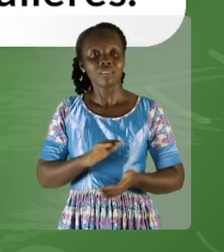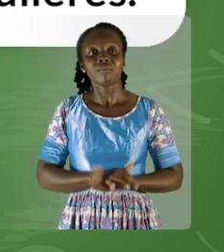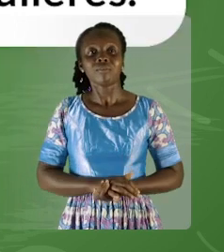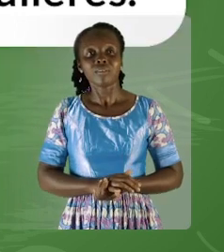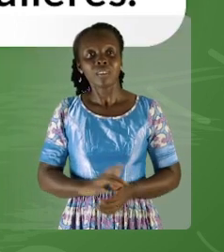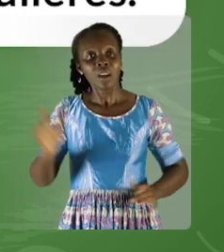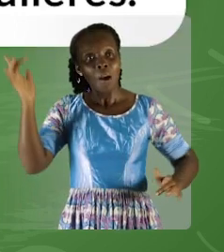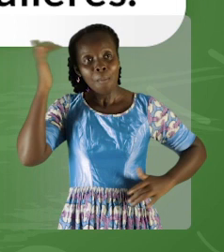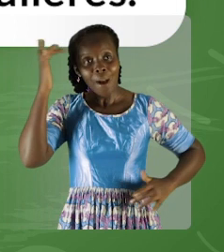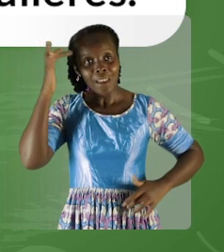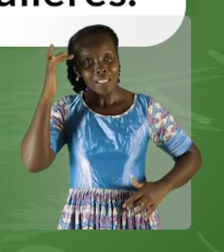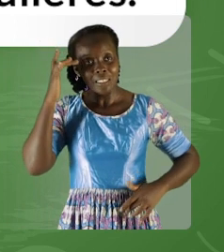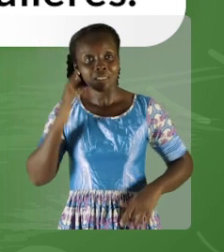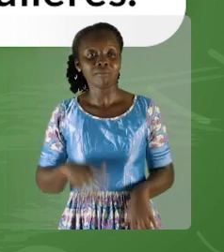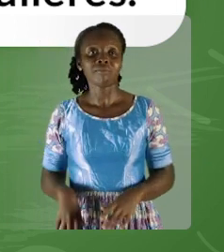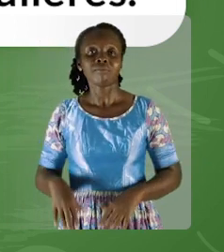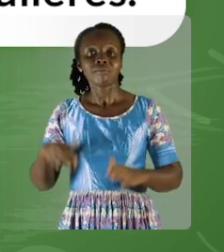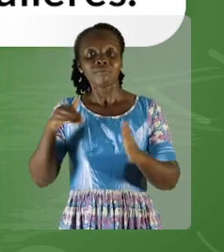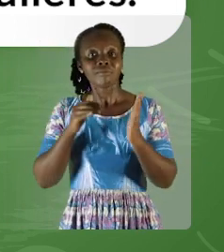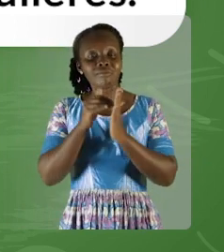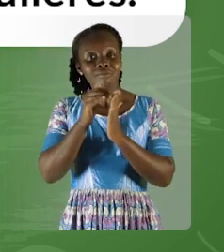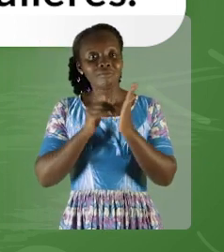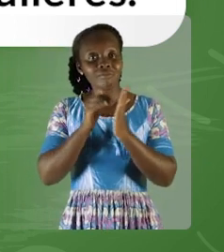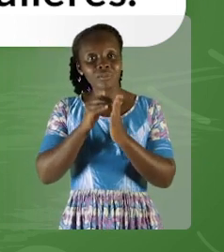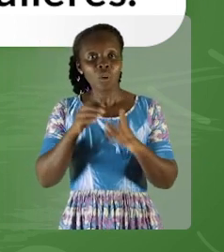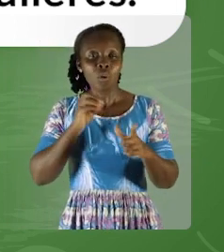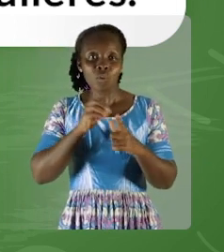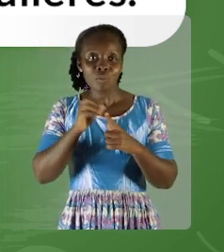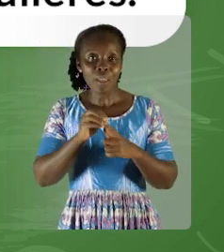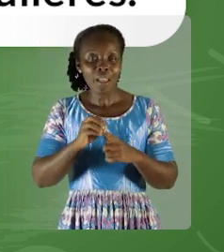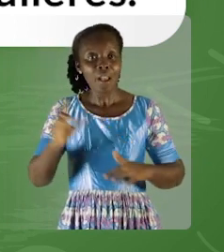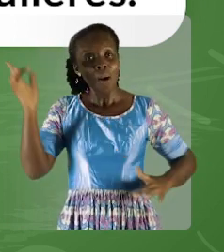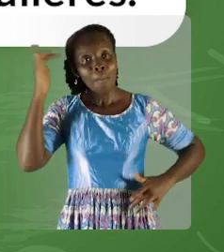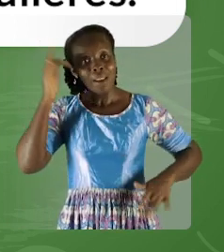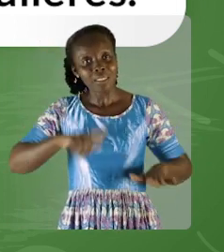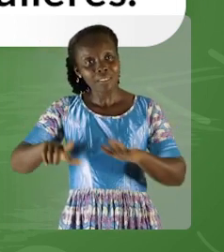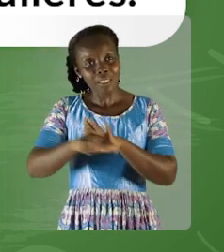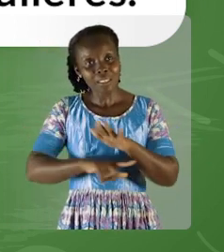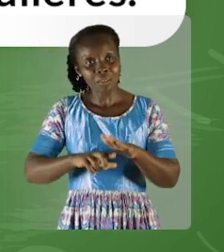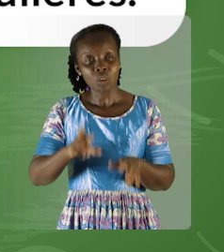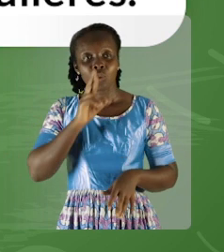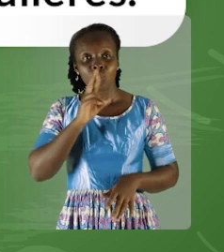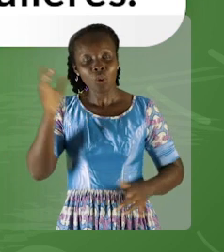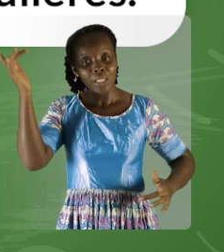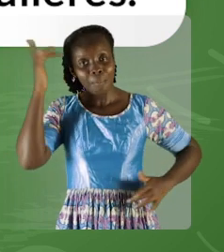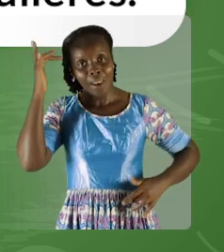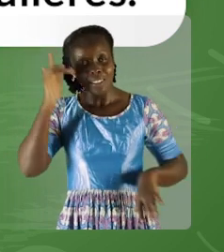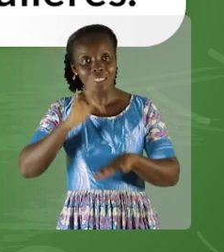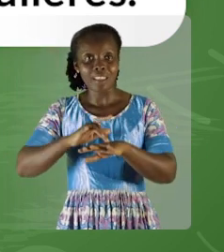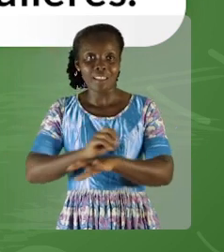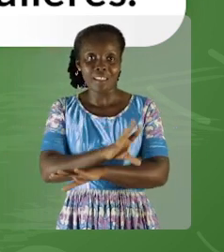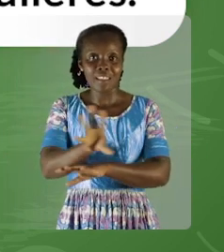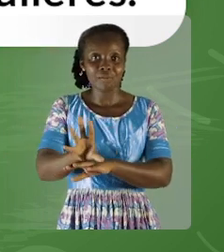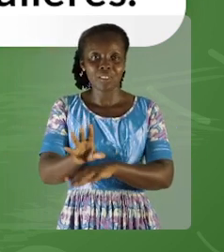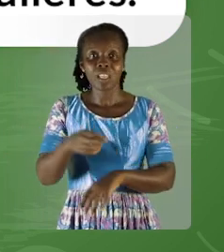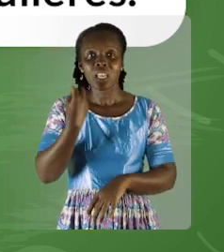maladies endémiques ou endémies locales sont des maladies infectieuses